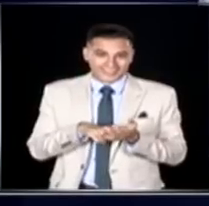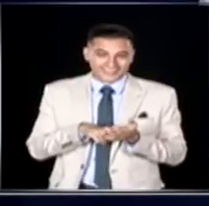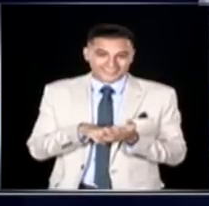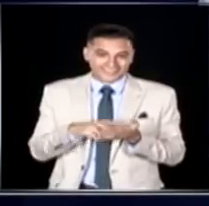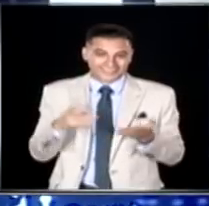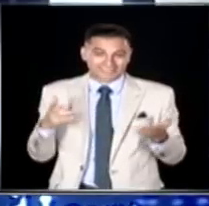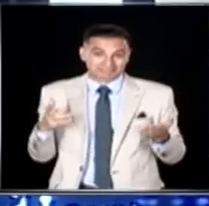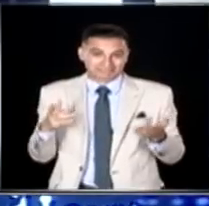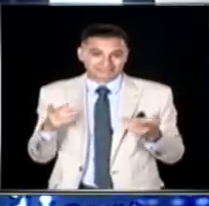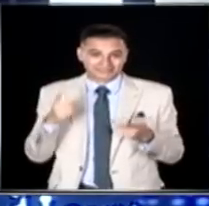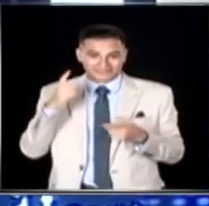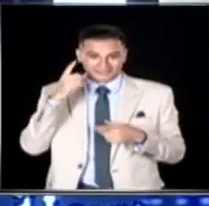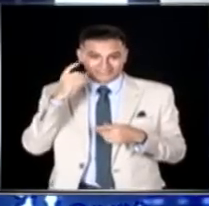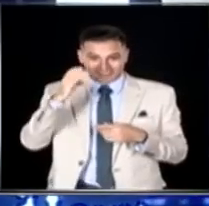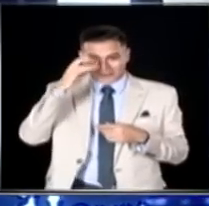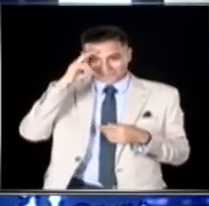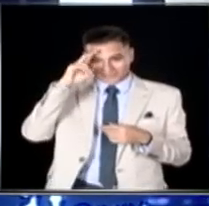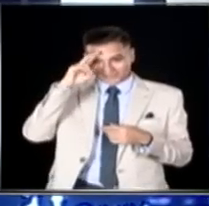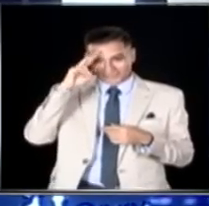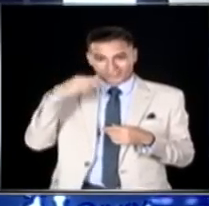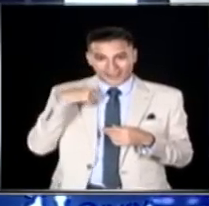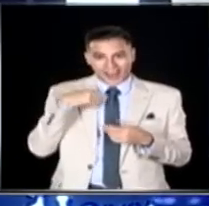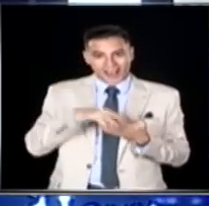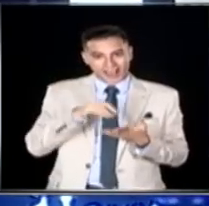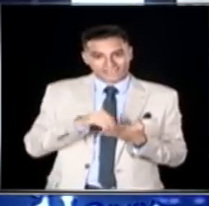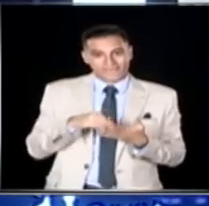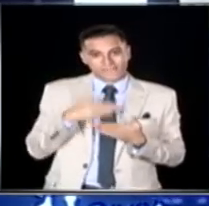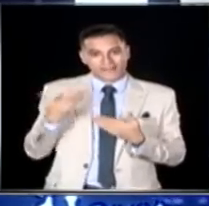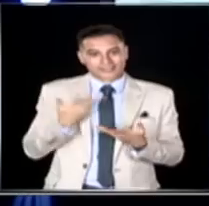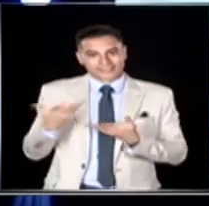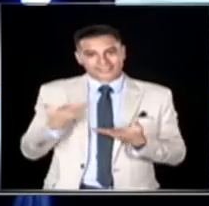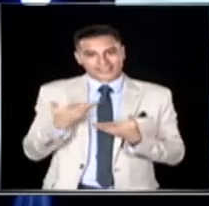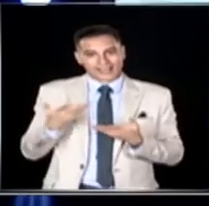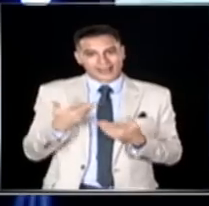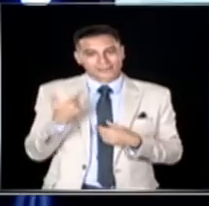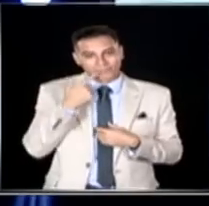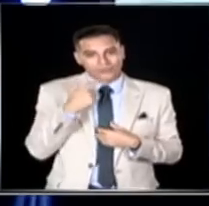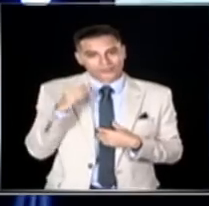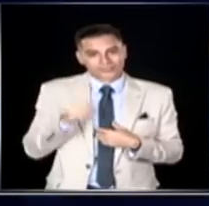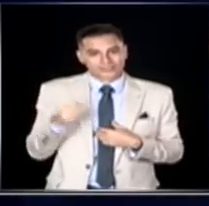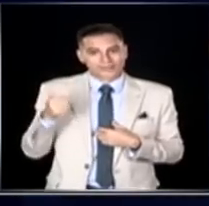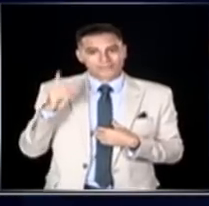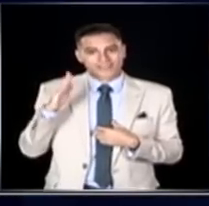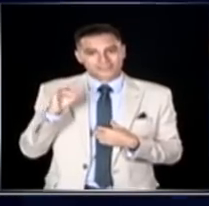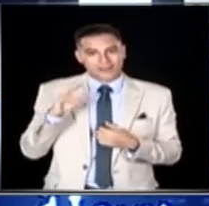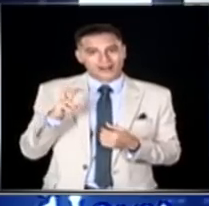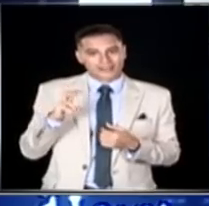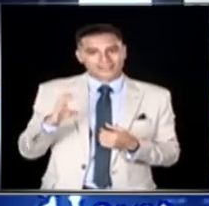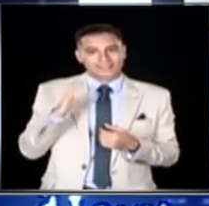هتسمعيني. إجابة مين؟ إجابتي في الأول وبعدين تناقشنا عليها يعني لحد ما استقرنا. بسملة. إجابة